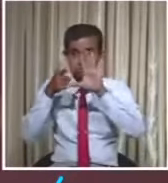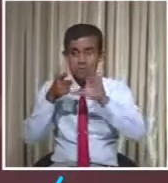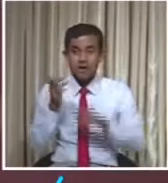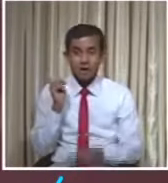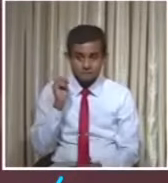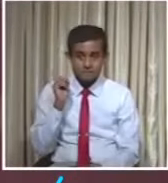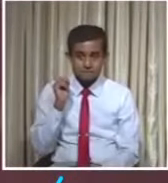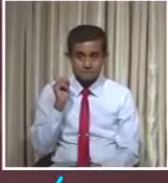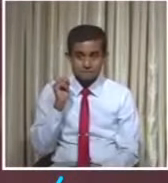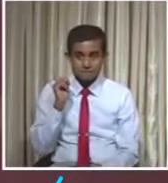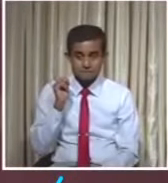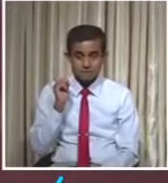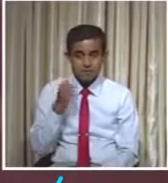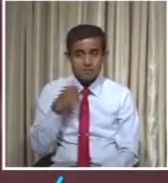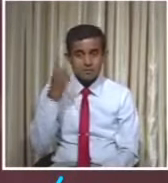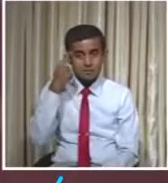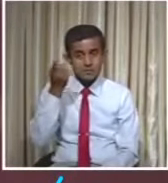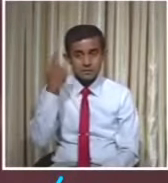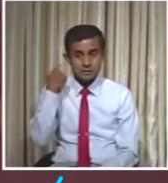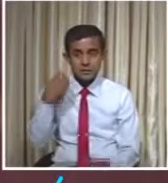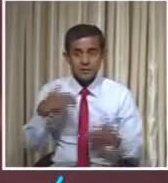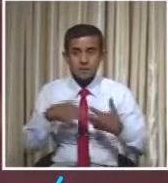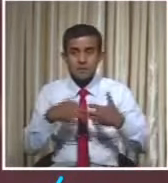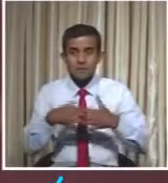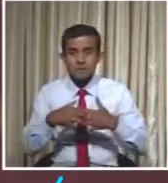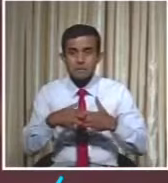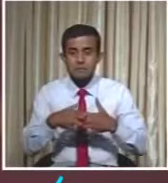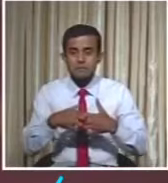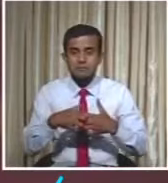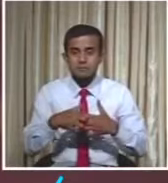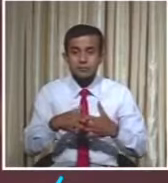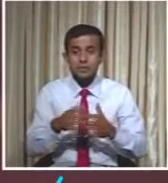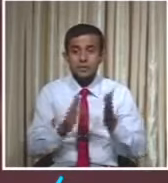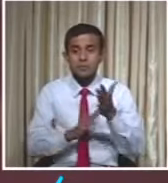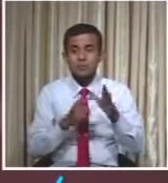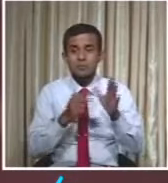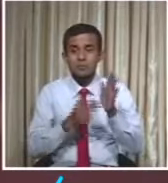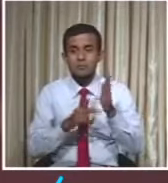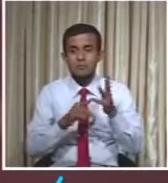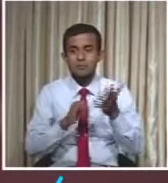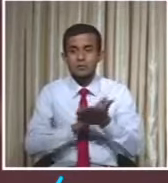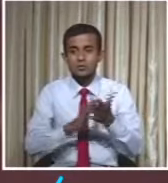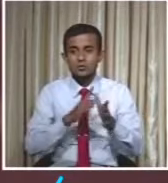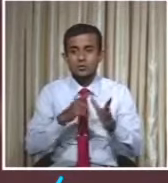मैं मत कर अतिविच सिद्धियं मनुष्य नानायकार